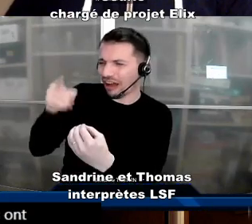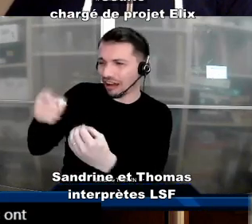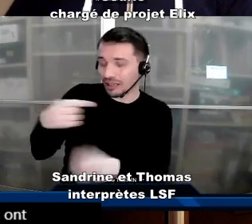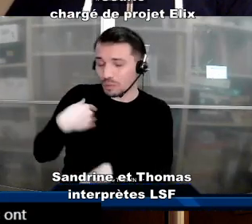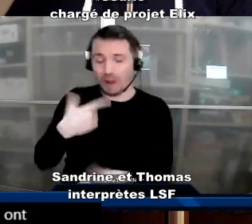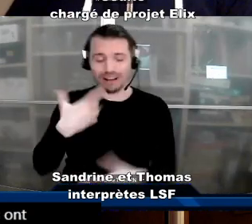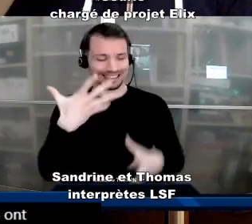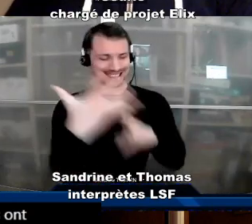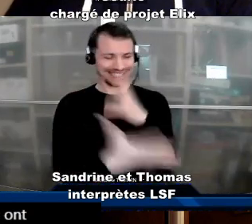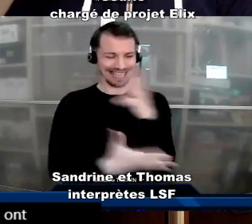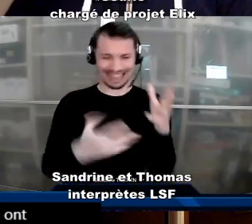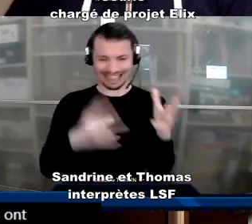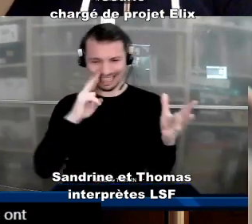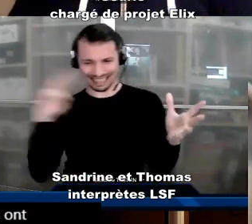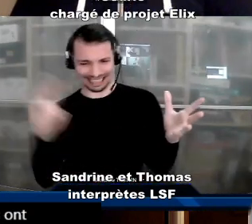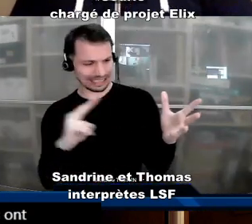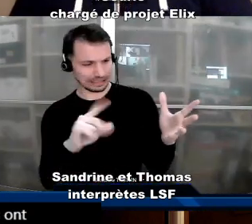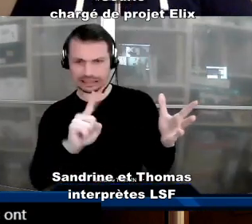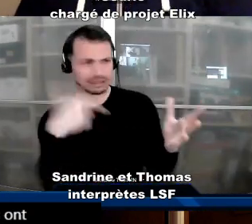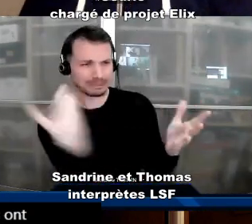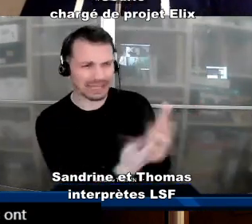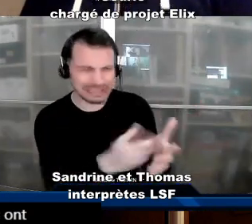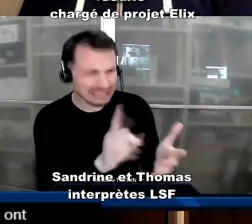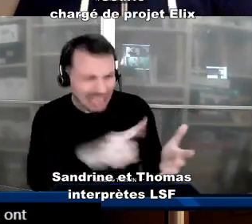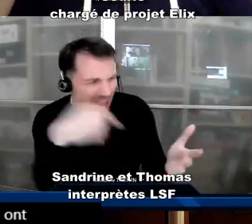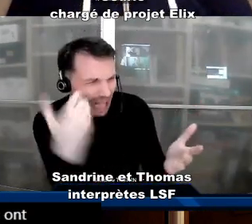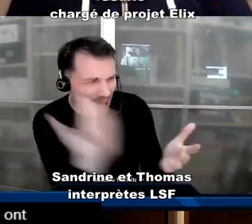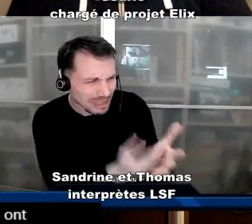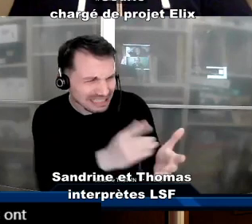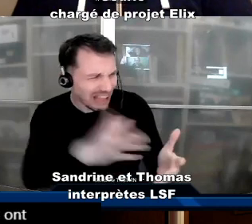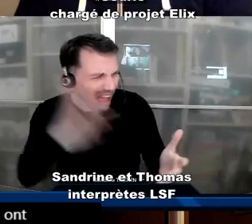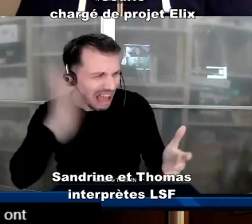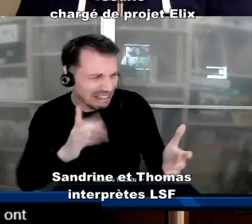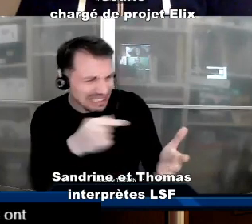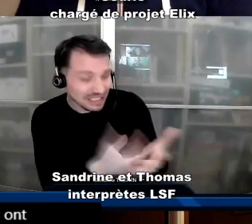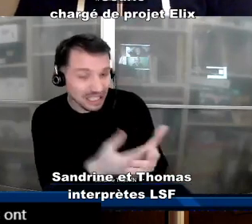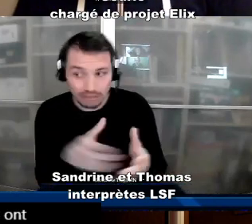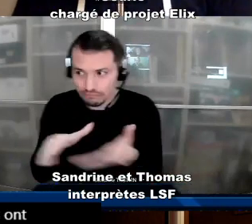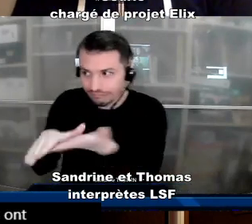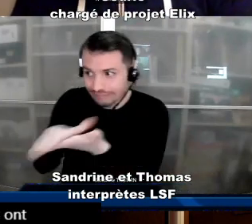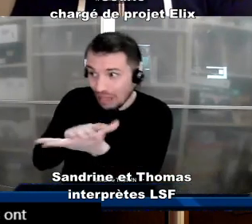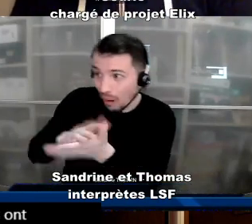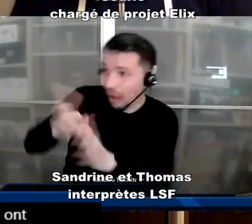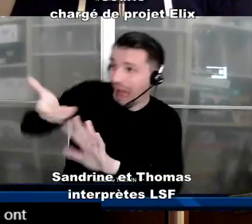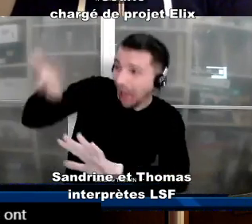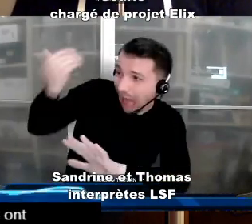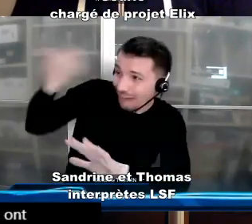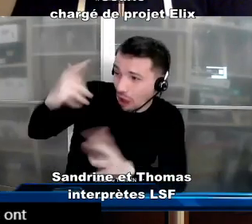signe-là. Sauf qu'entre-temps, la langue a un peu évolué et que du coup, les signes changent avec le temps.